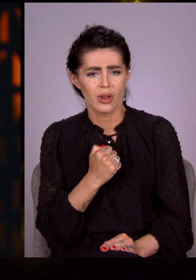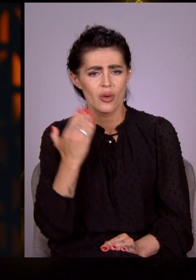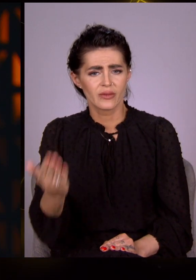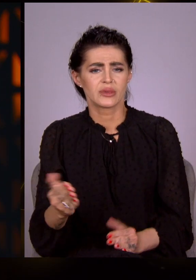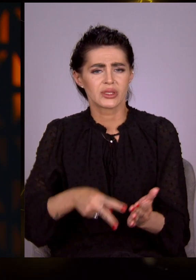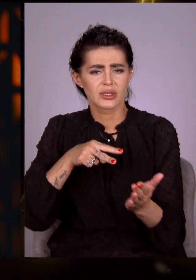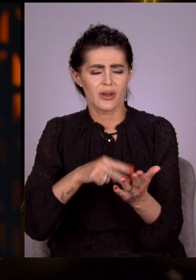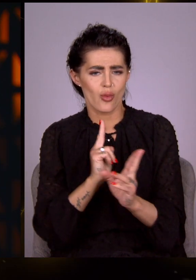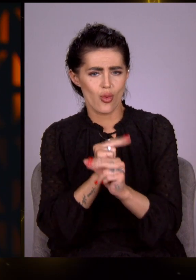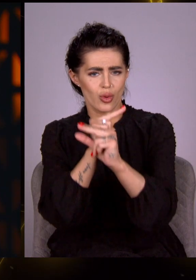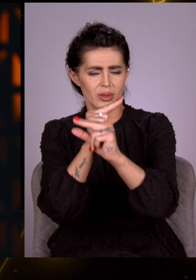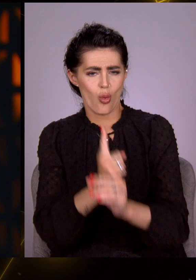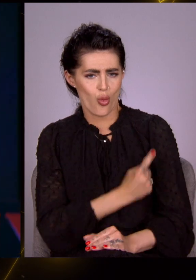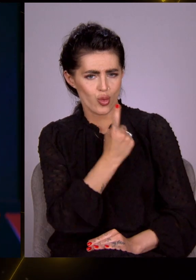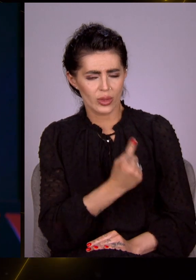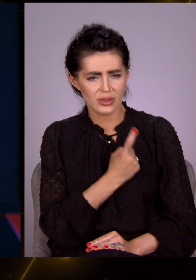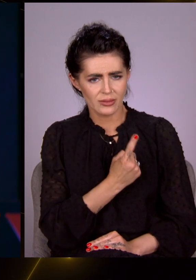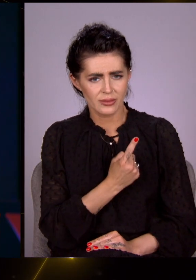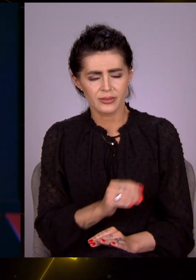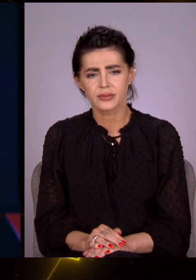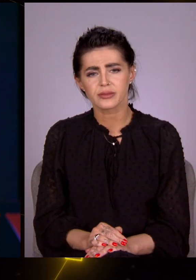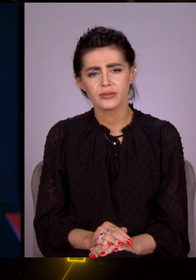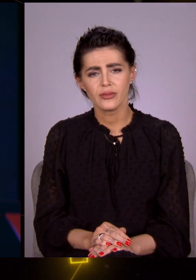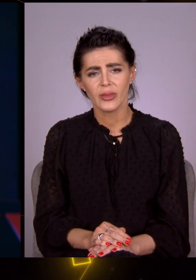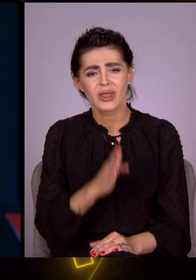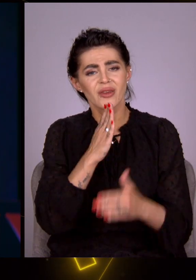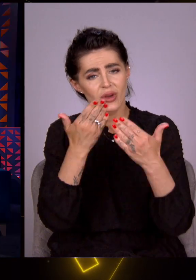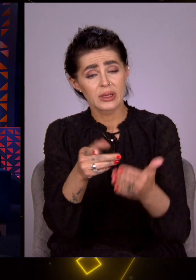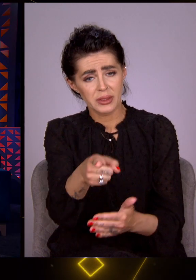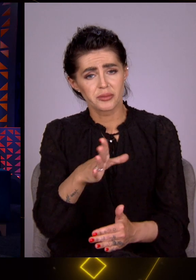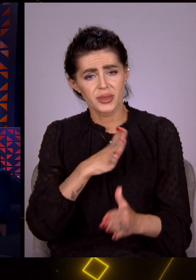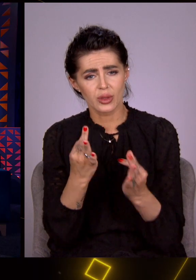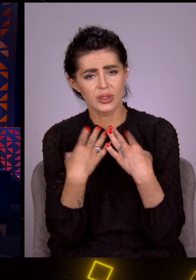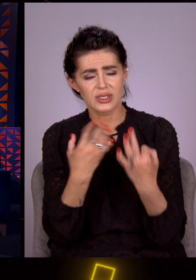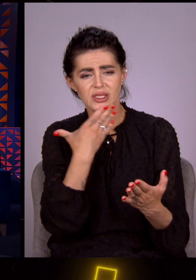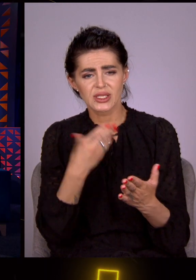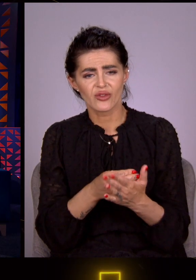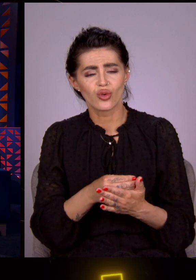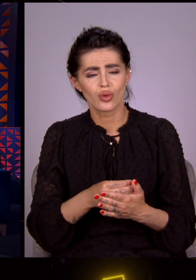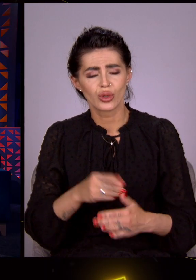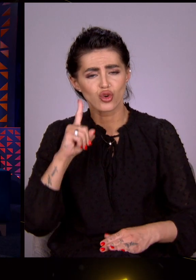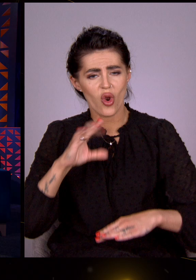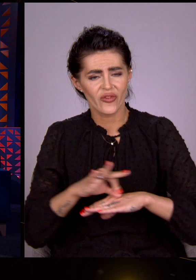янголом-охоронцем. Вікторія, напередодні ви розповідали про вашого чоловіка. Давайте подивимося.